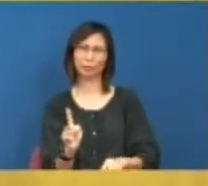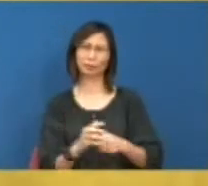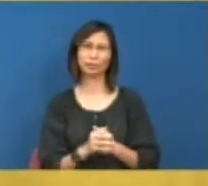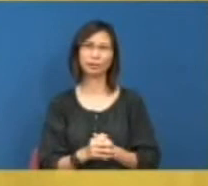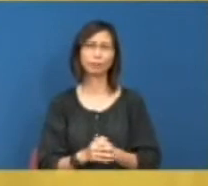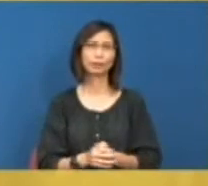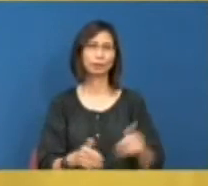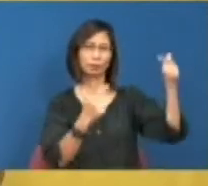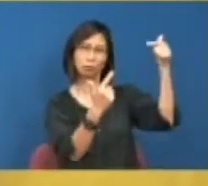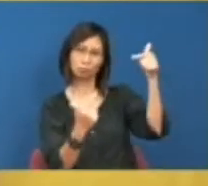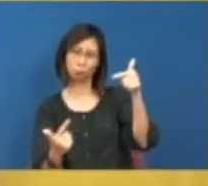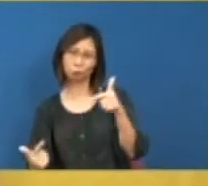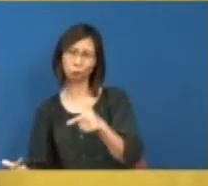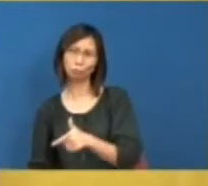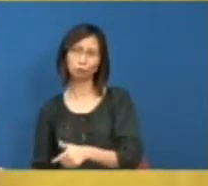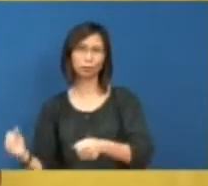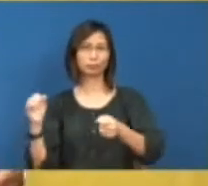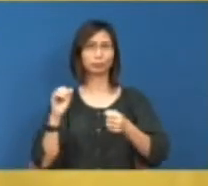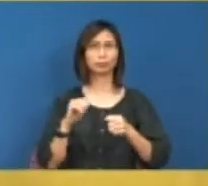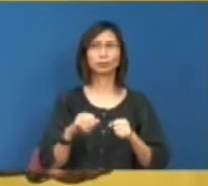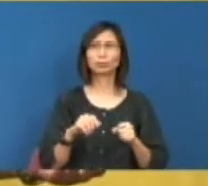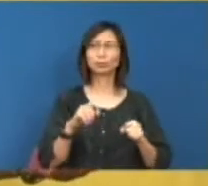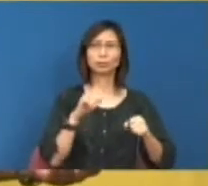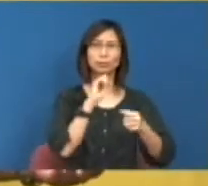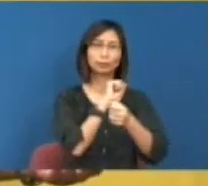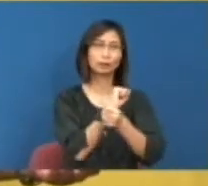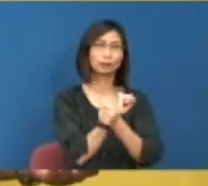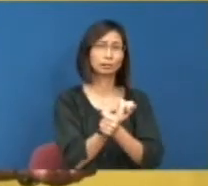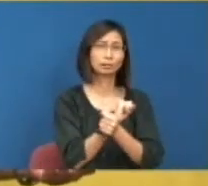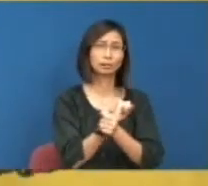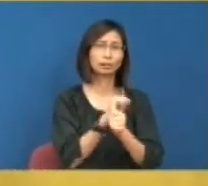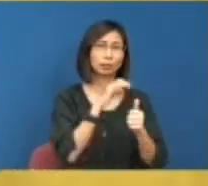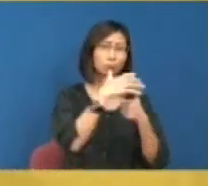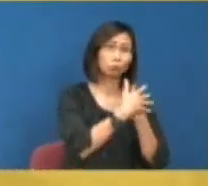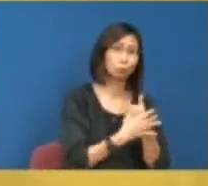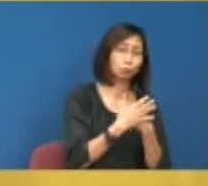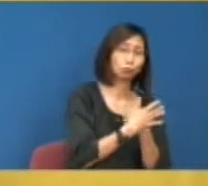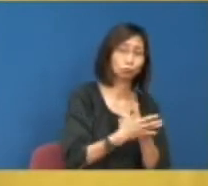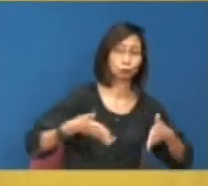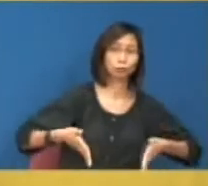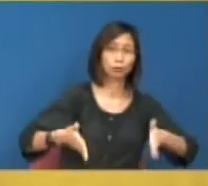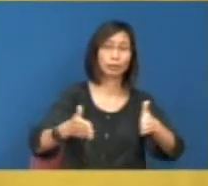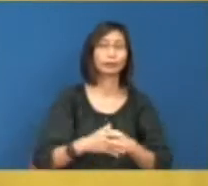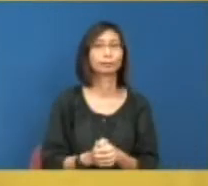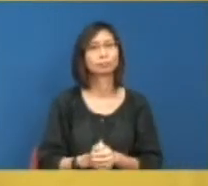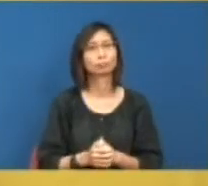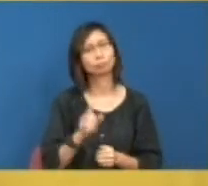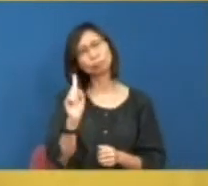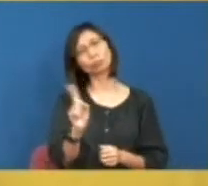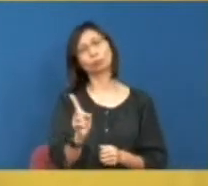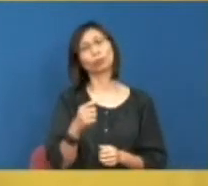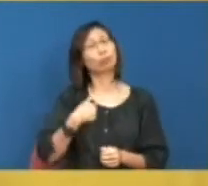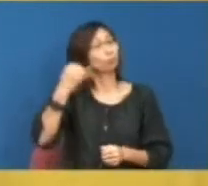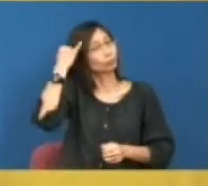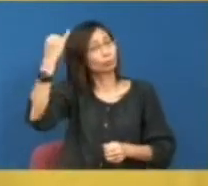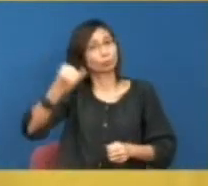永守街頭定乜嘢啦？守街頭點守啊？你喺街頭做呢一個抗爭，